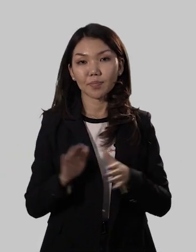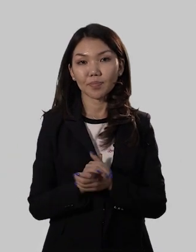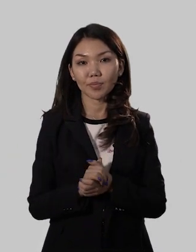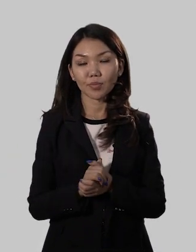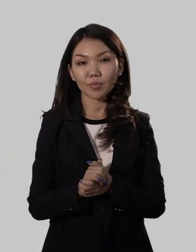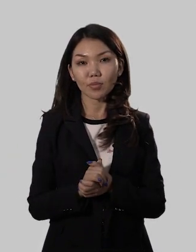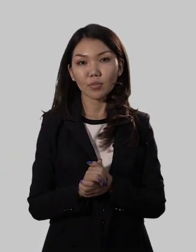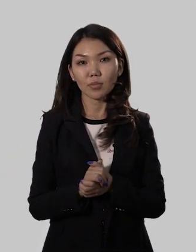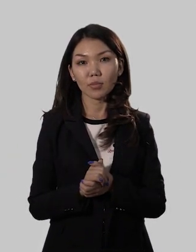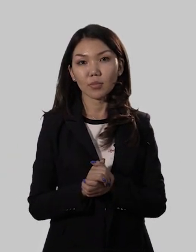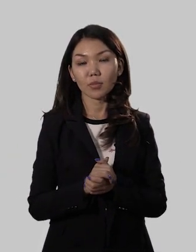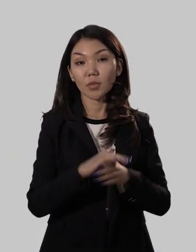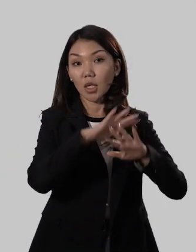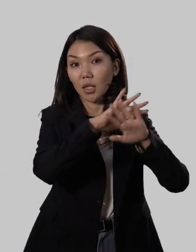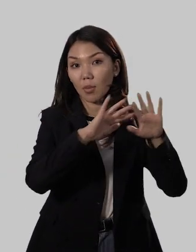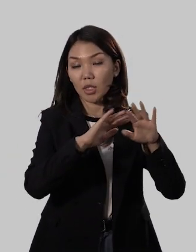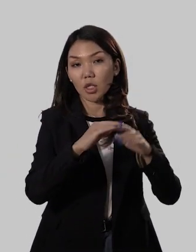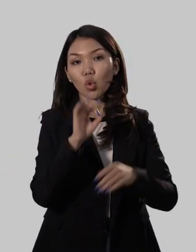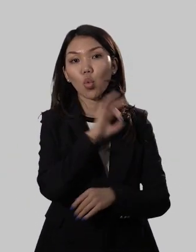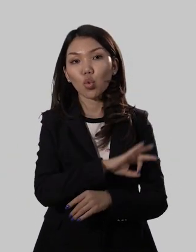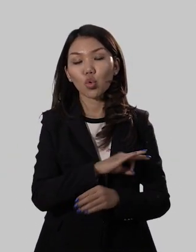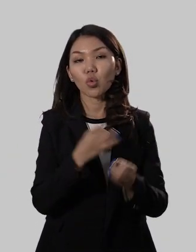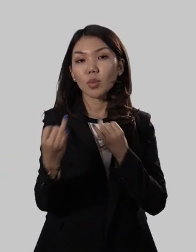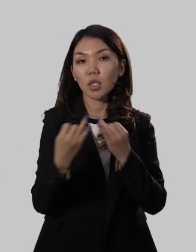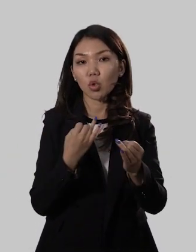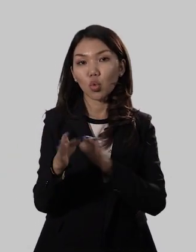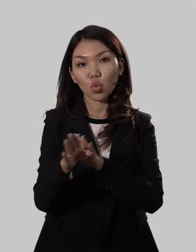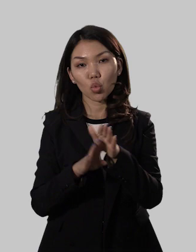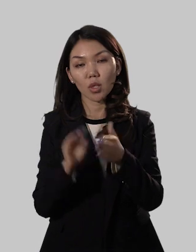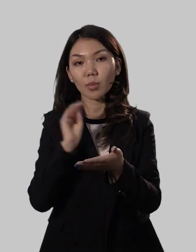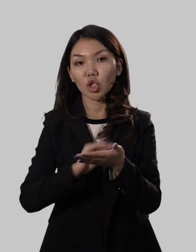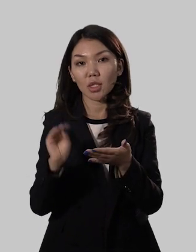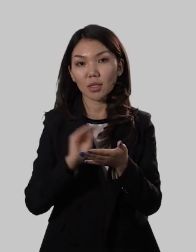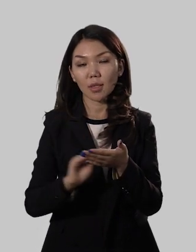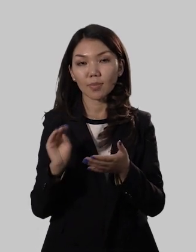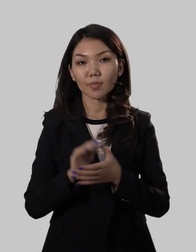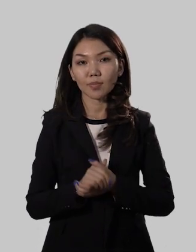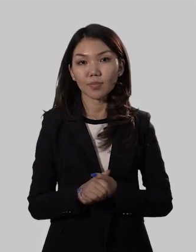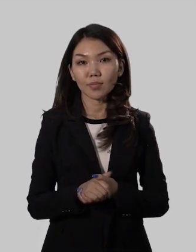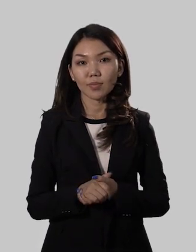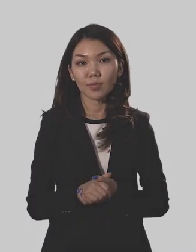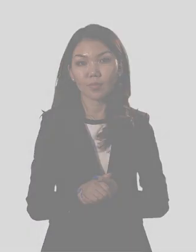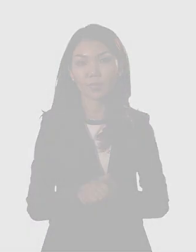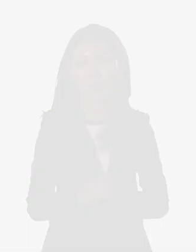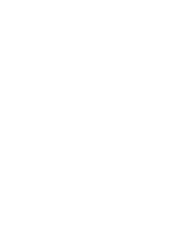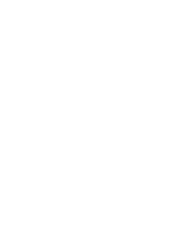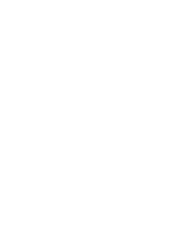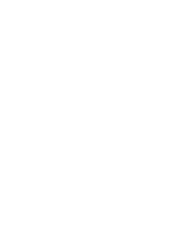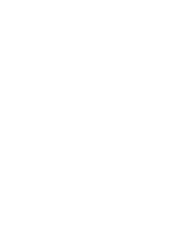Балдар, жогорку таблицаны колдонуп, диалогту толуктап жазгыла.